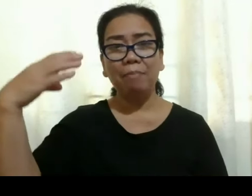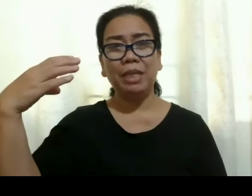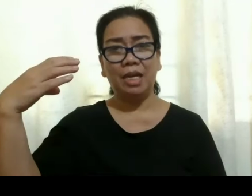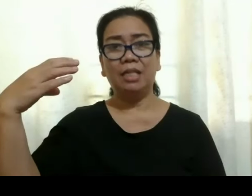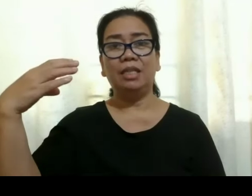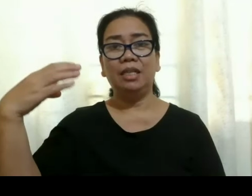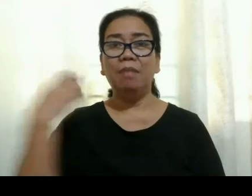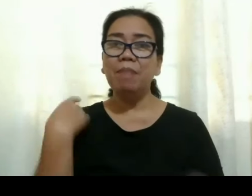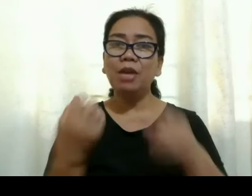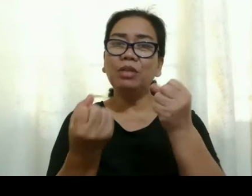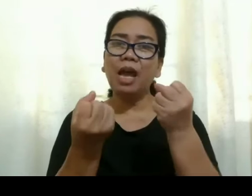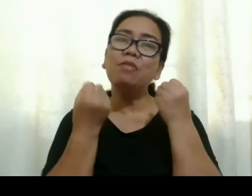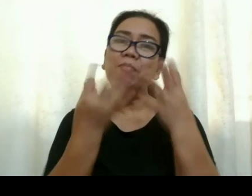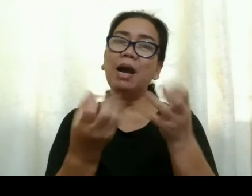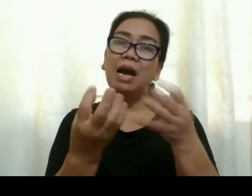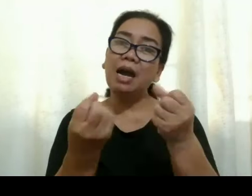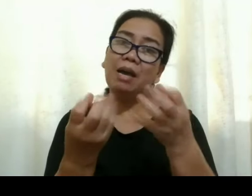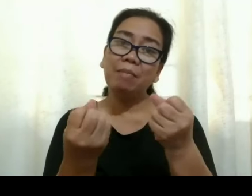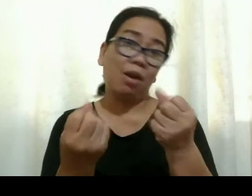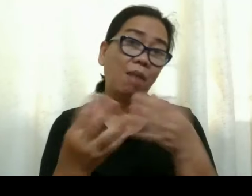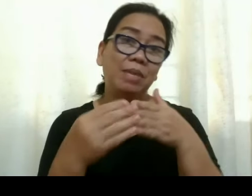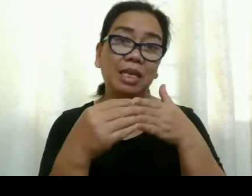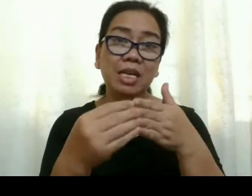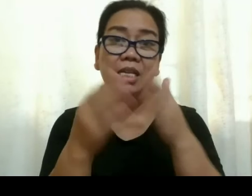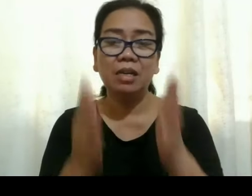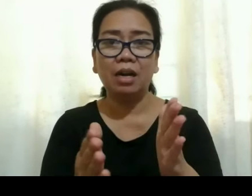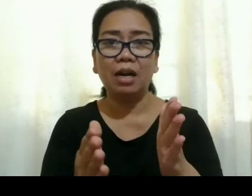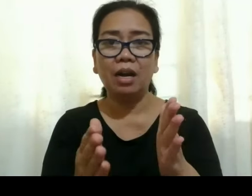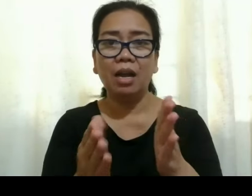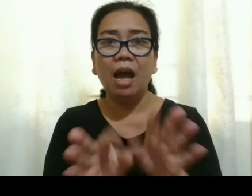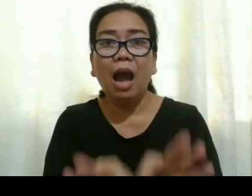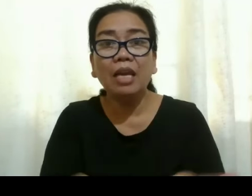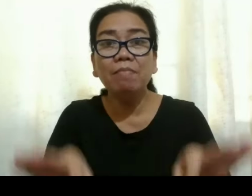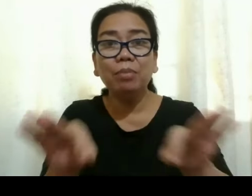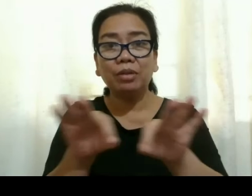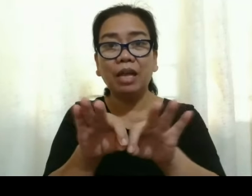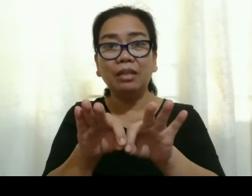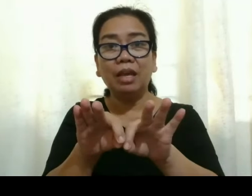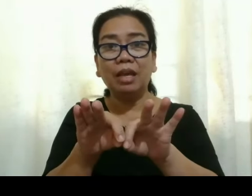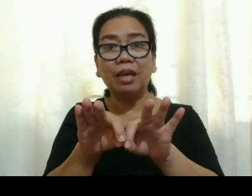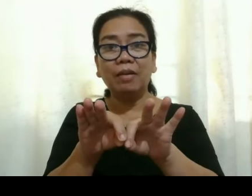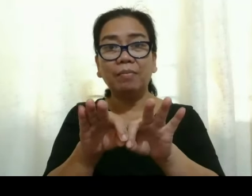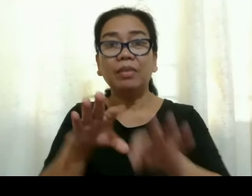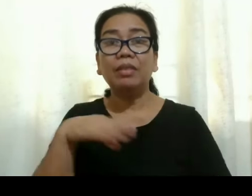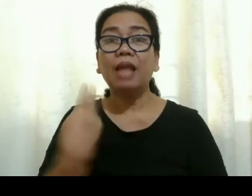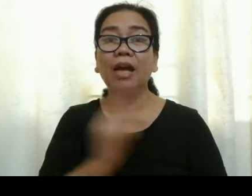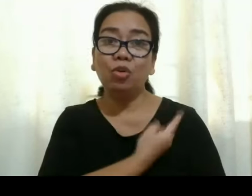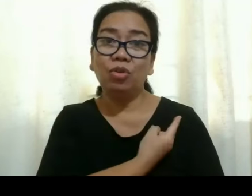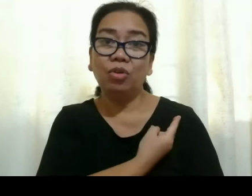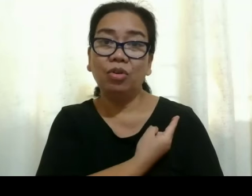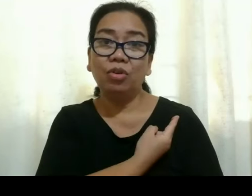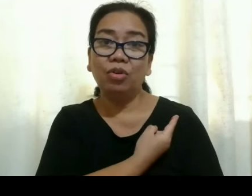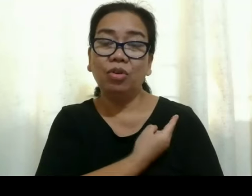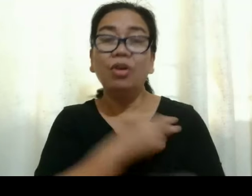mga kapitan, meron tayong mga maraming leader. Ang importante,